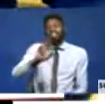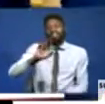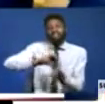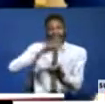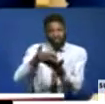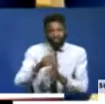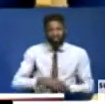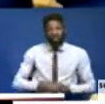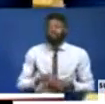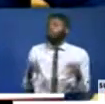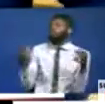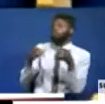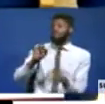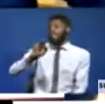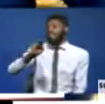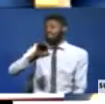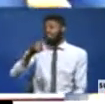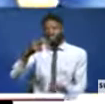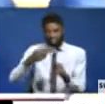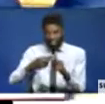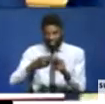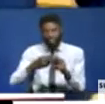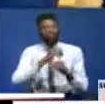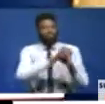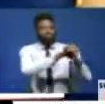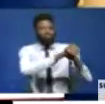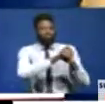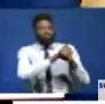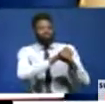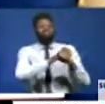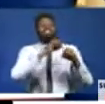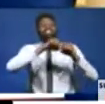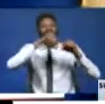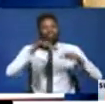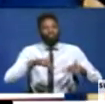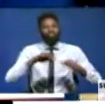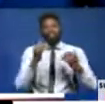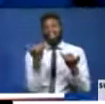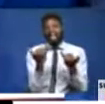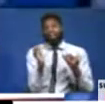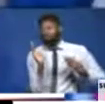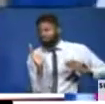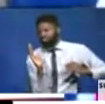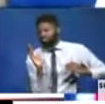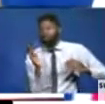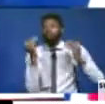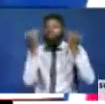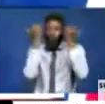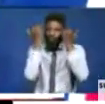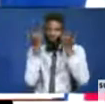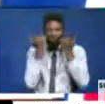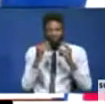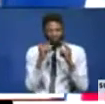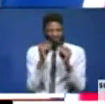kiserikali la Operation Linda Ugatuzi wameenda mahakamani wakitilia shaka uhalali wa hazina hiyo. But we